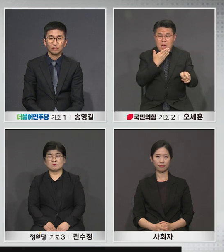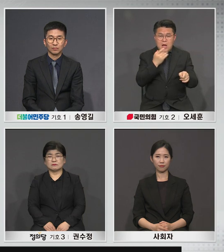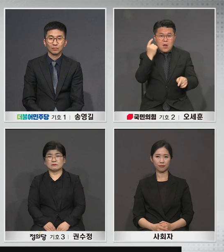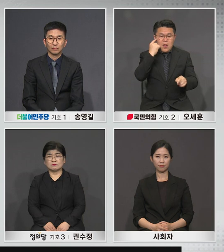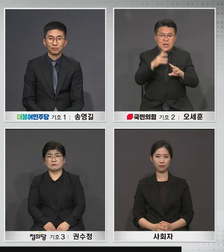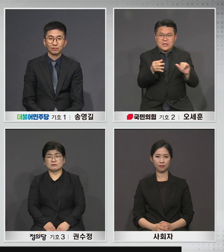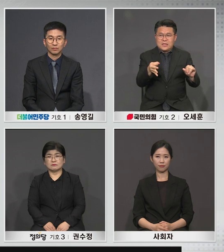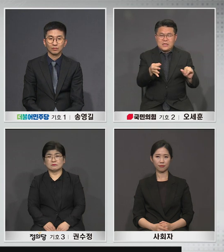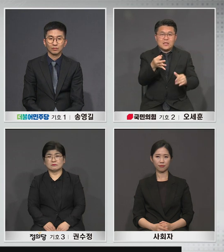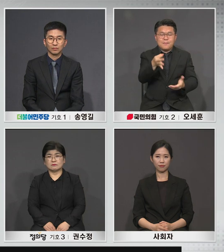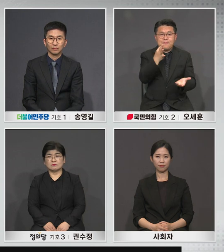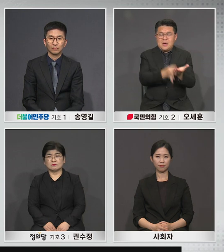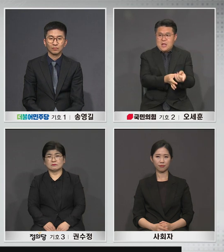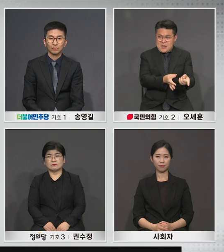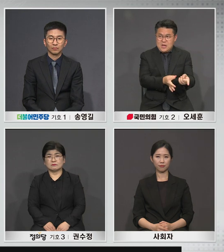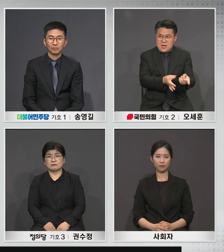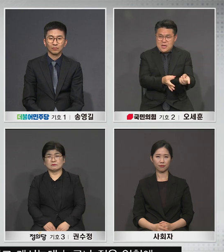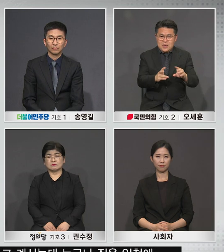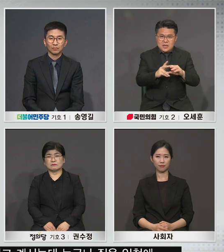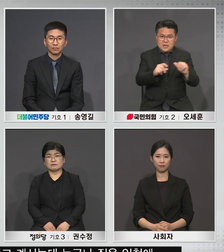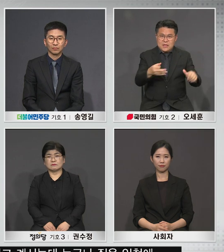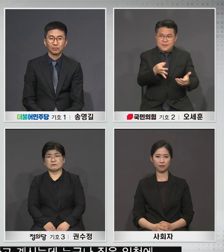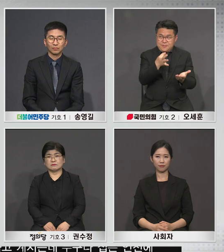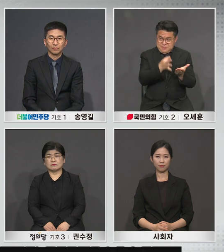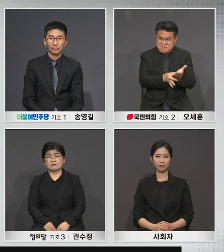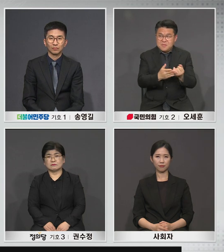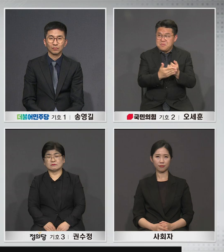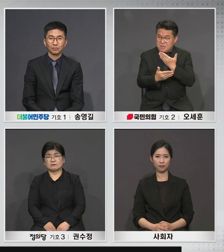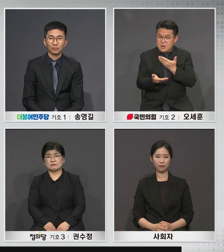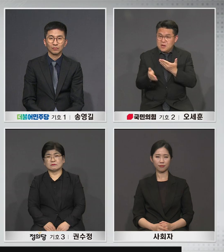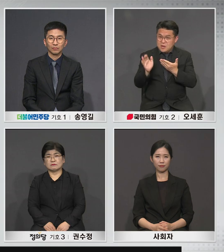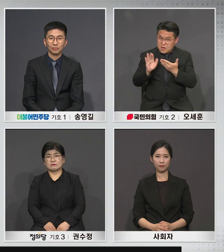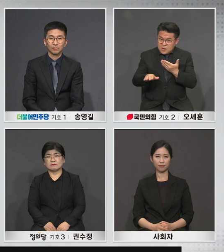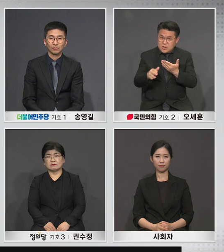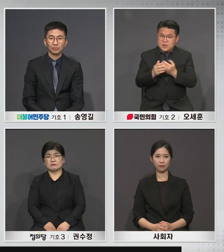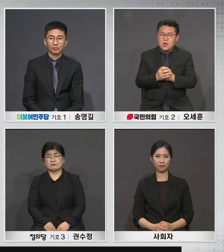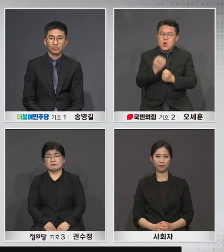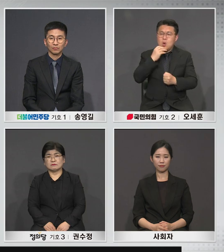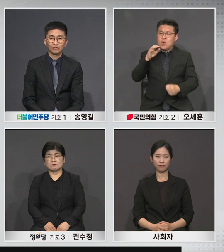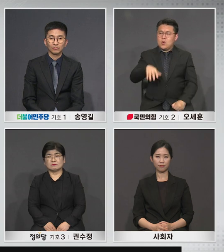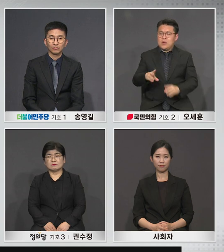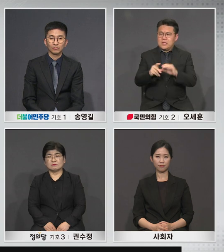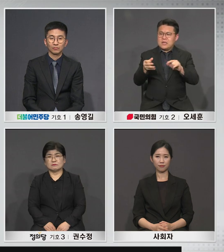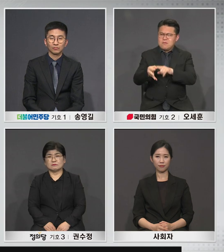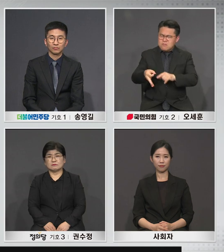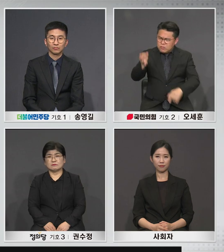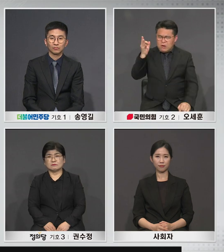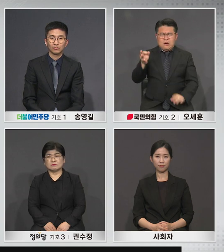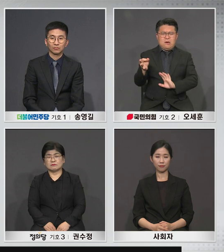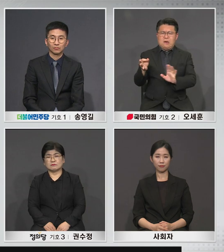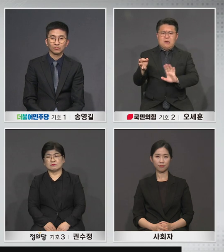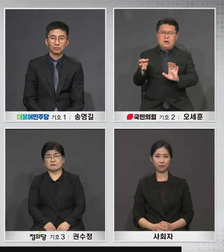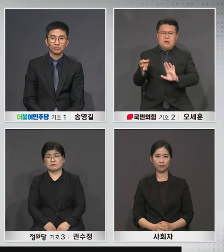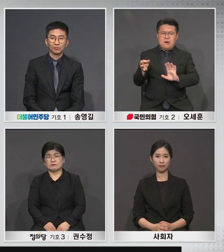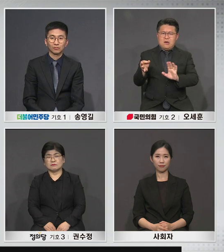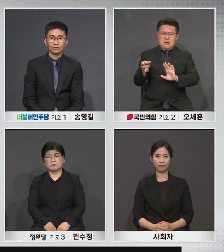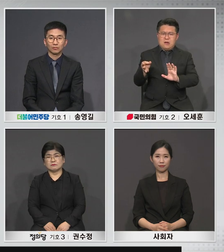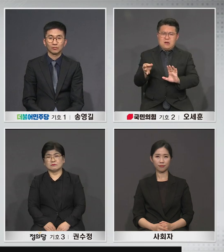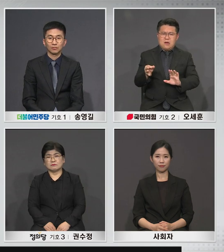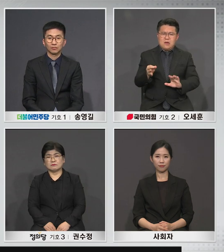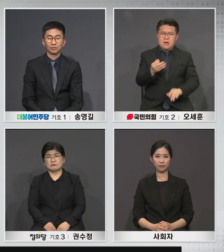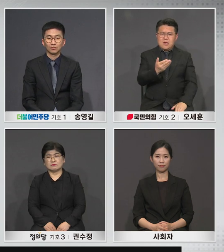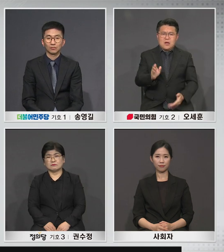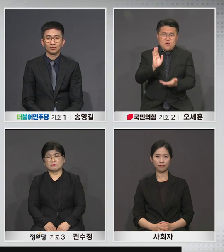땅값이 싸기 때문에, 원가가 싸기 때문에 그렇습니다. 그런데 서울에서는 땅값이 비싸기 때문에 강북에서는